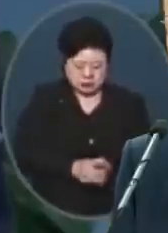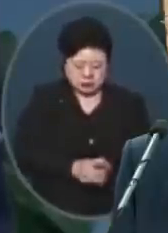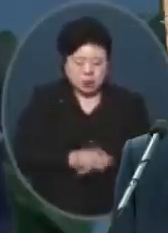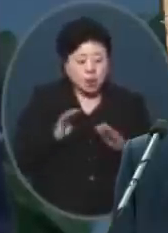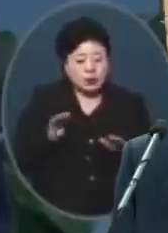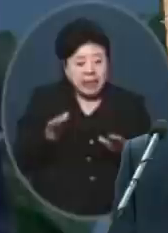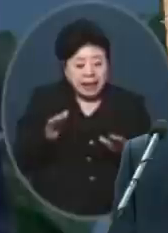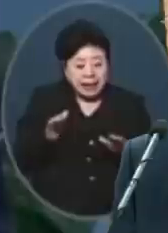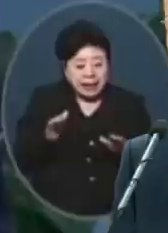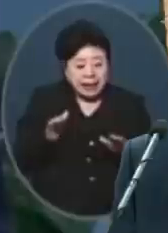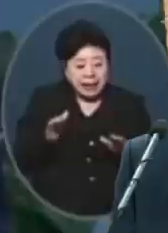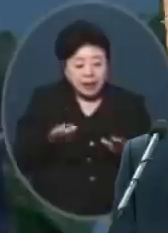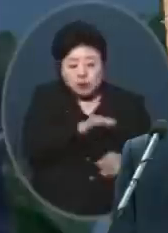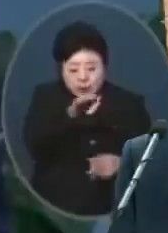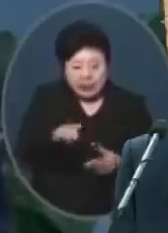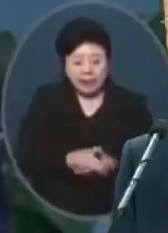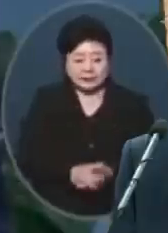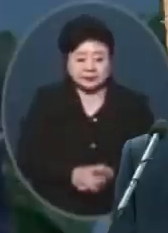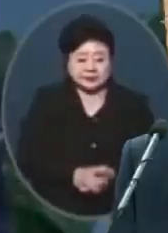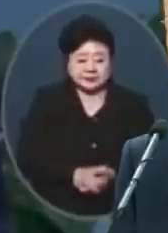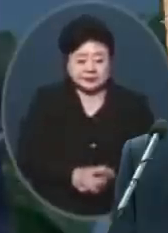오늘날 우리가